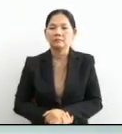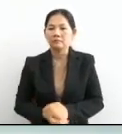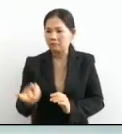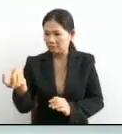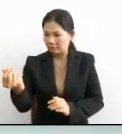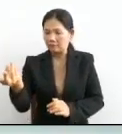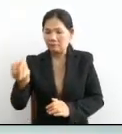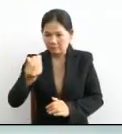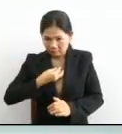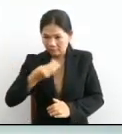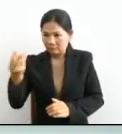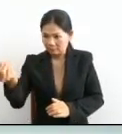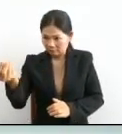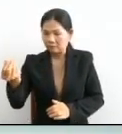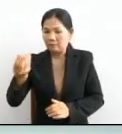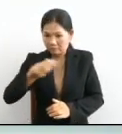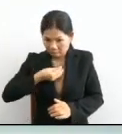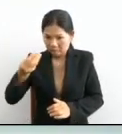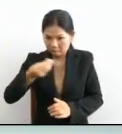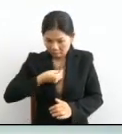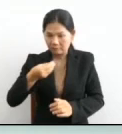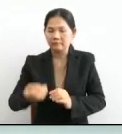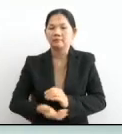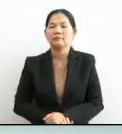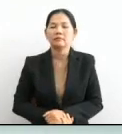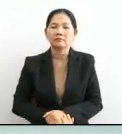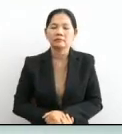rạ chùm nối